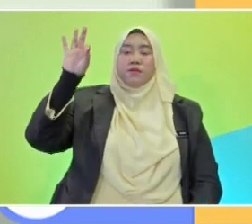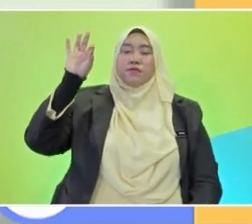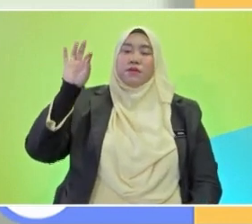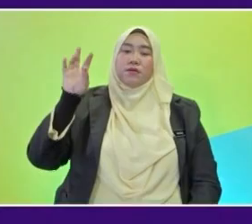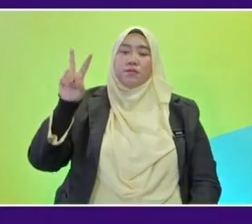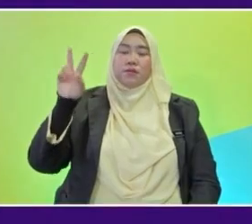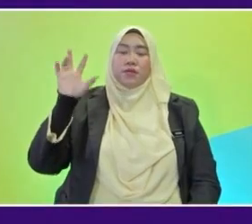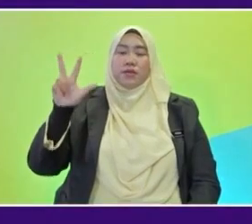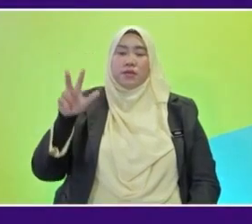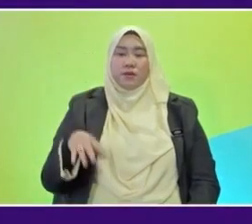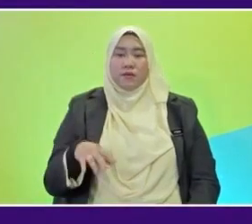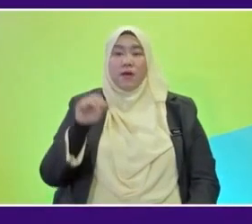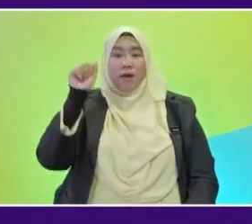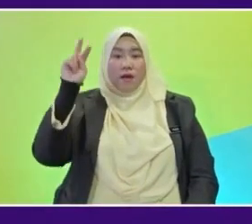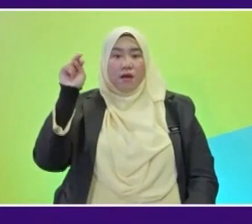depan